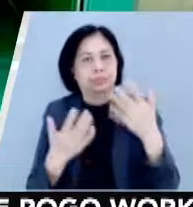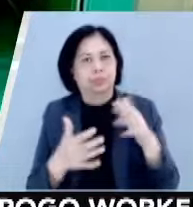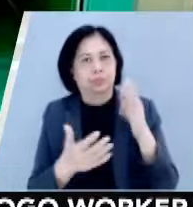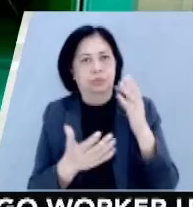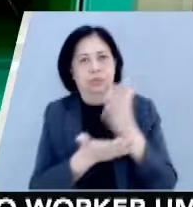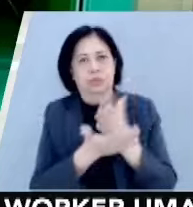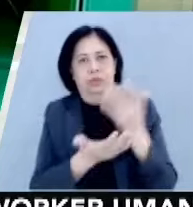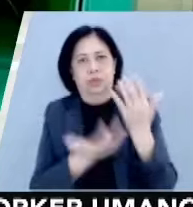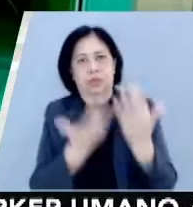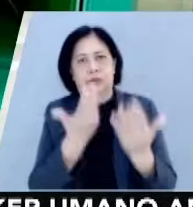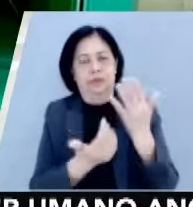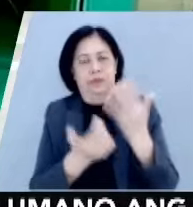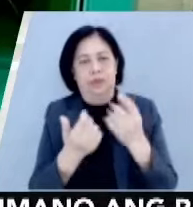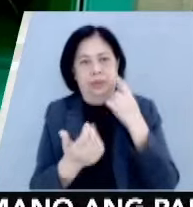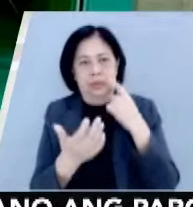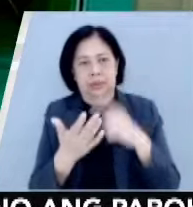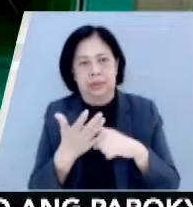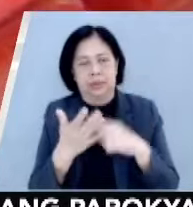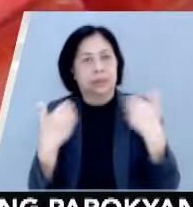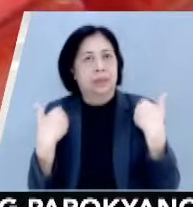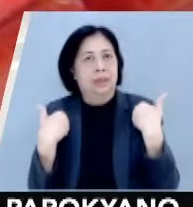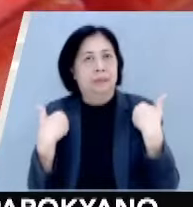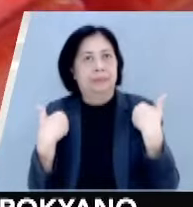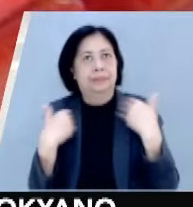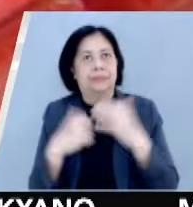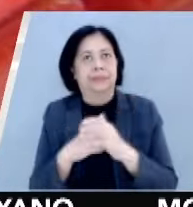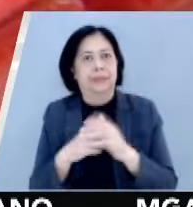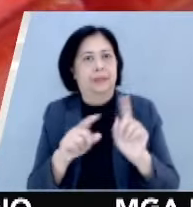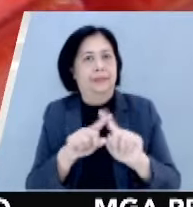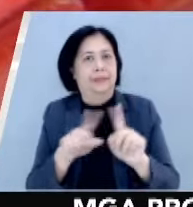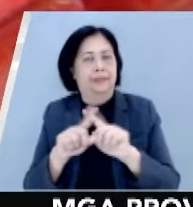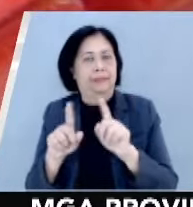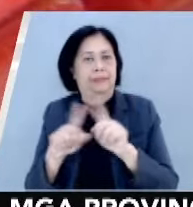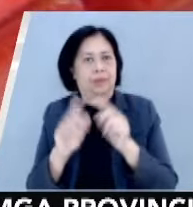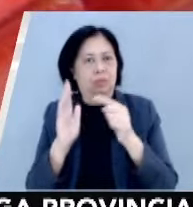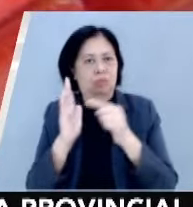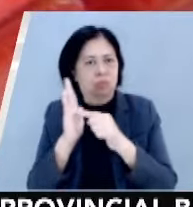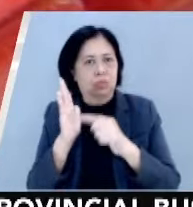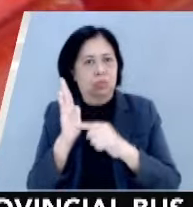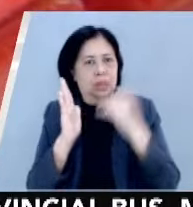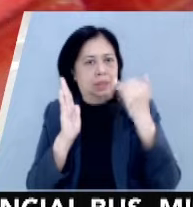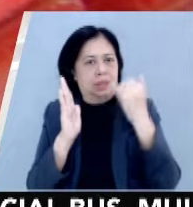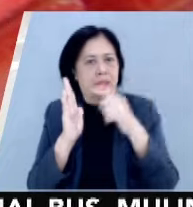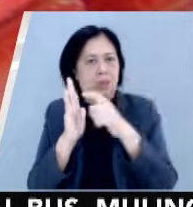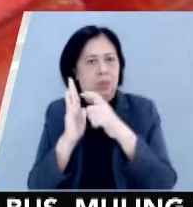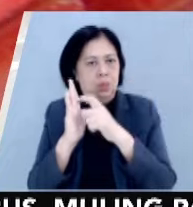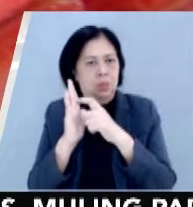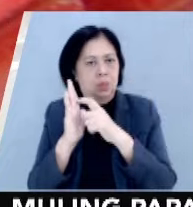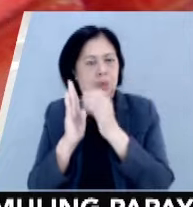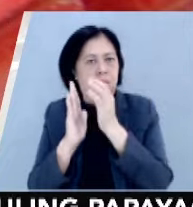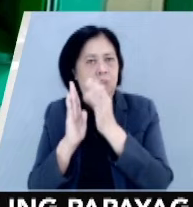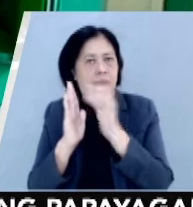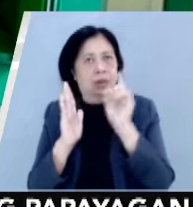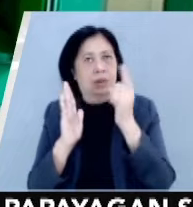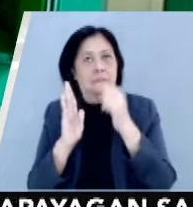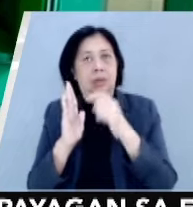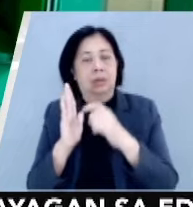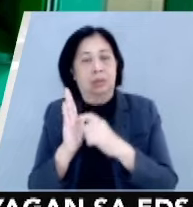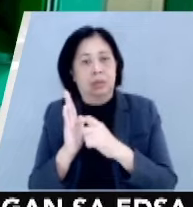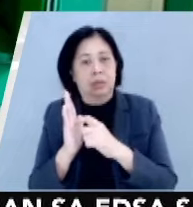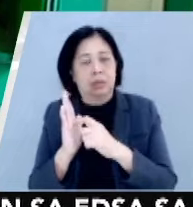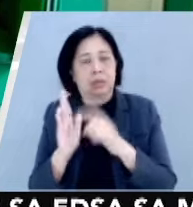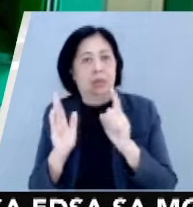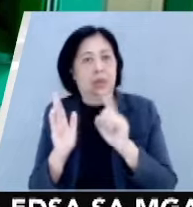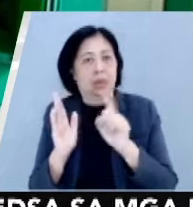dito, yan po, meron tayong mga iba't ibang button. Itong yellow na button o yung una dito sa ating hilera, yan